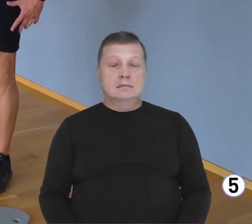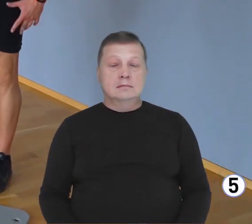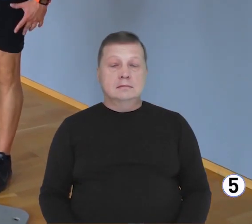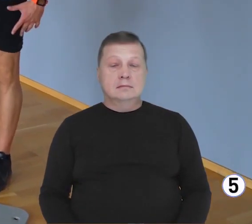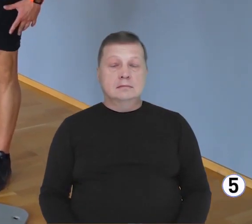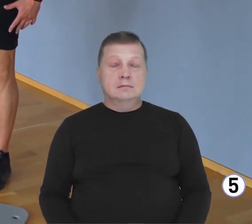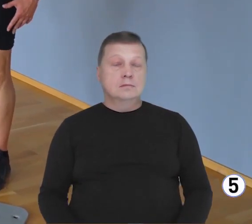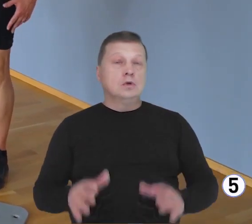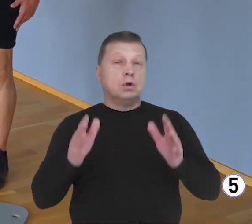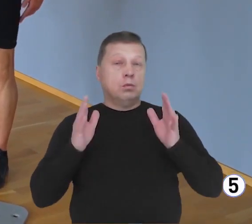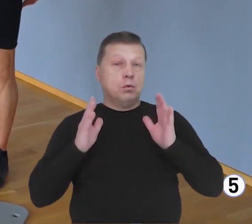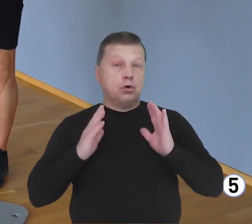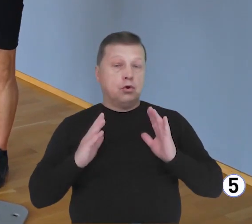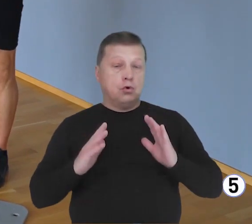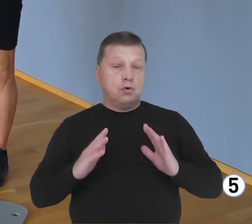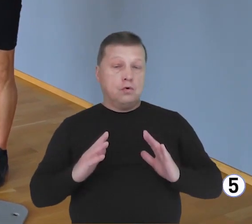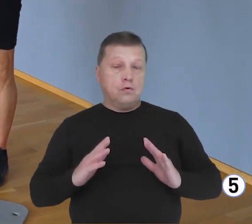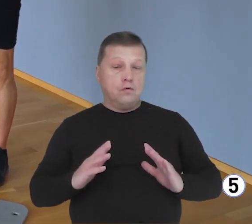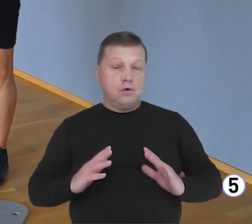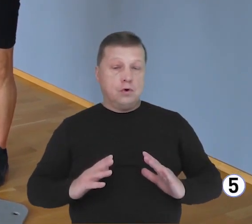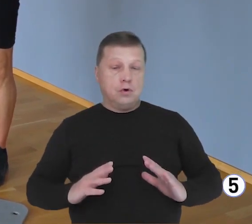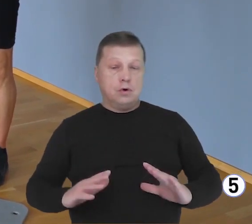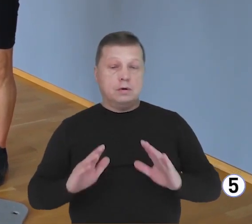Powoli wykonujemy